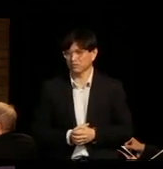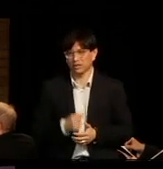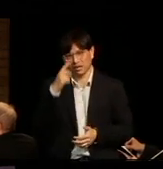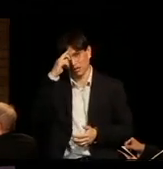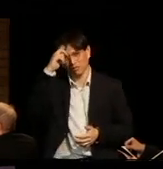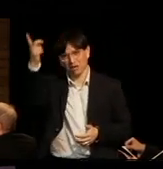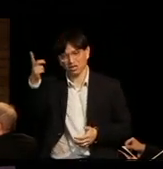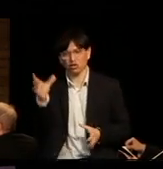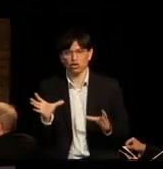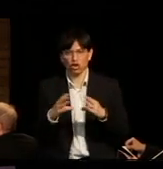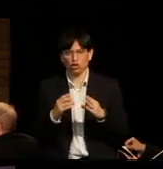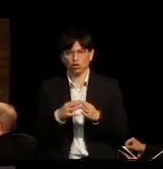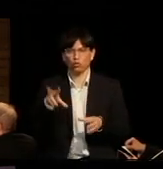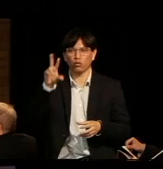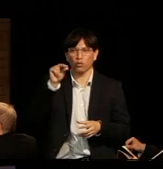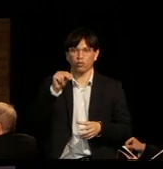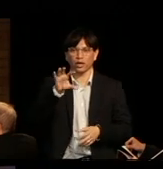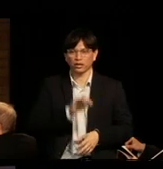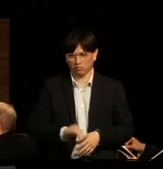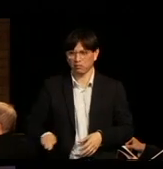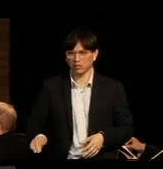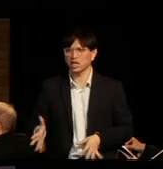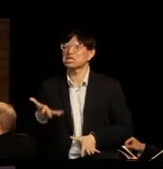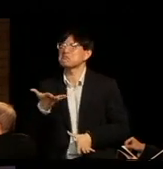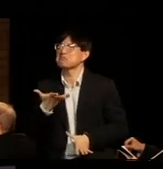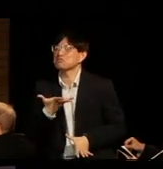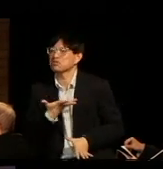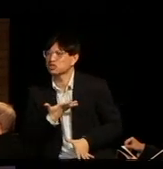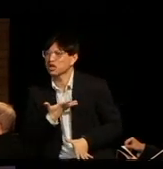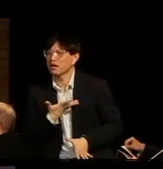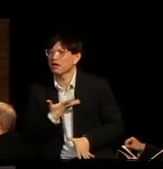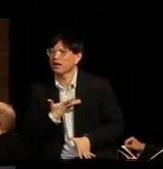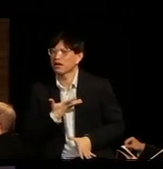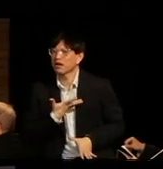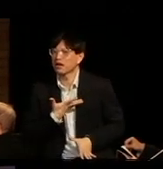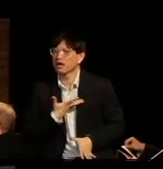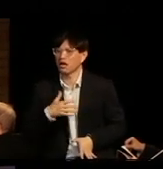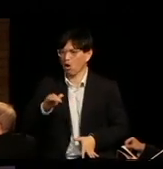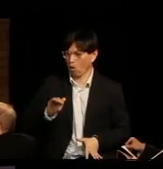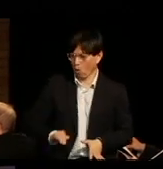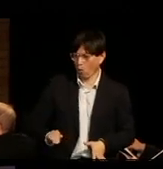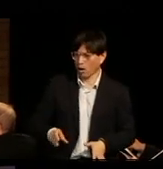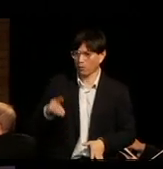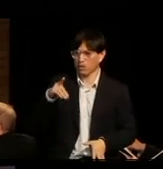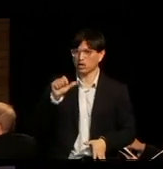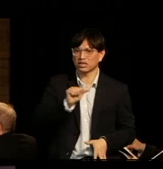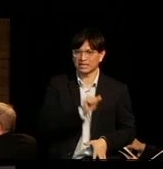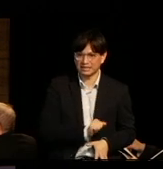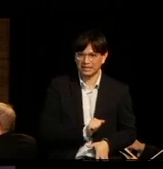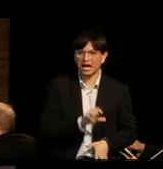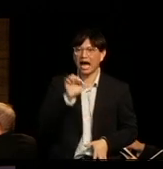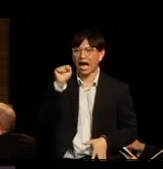se in quel gruppo con 20 bambini hai anche no la presenza di una bambina DSA un bambino